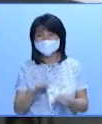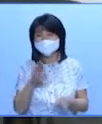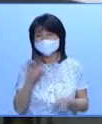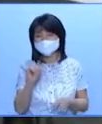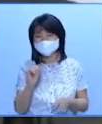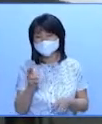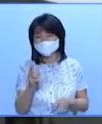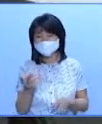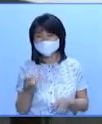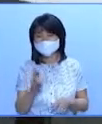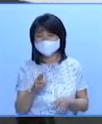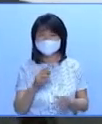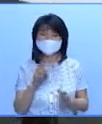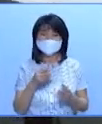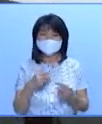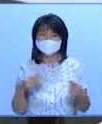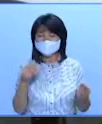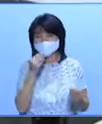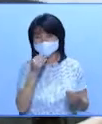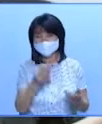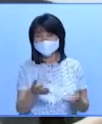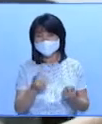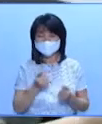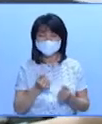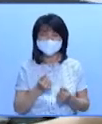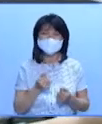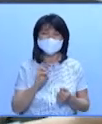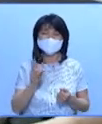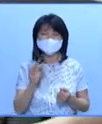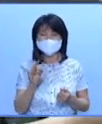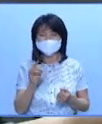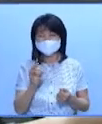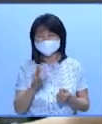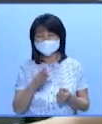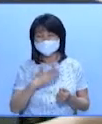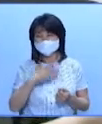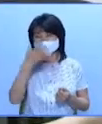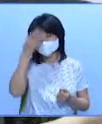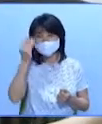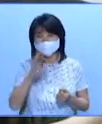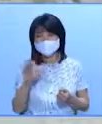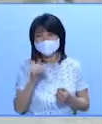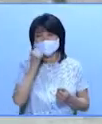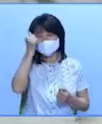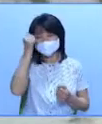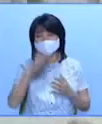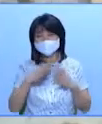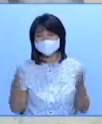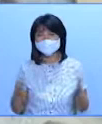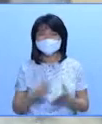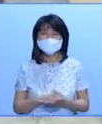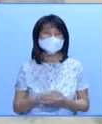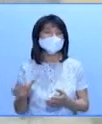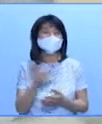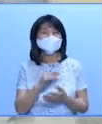алып отырмыз. Көп рахмет сіздерге. Карантин уақытында бізді ұмытпағандарыңызға. Тегін